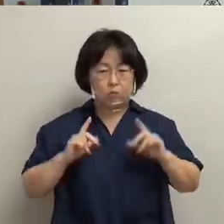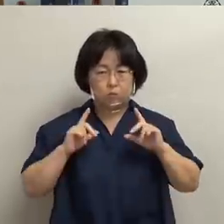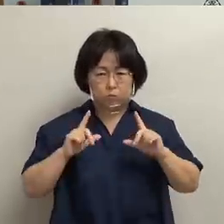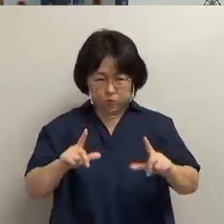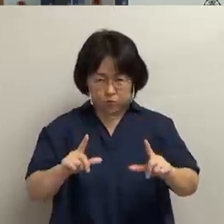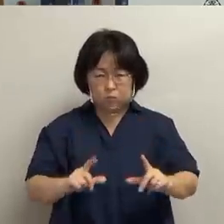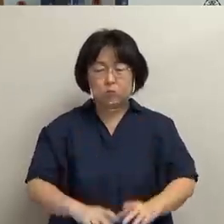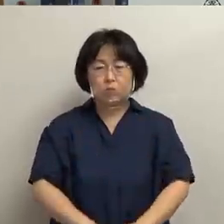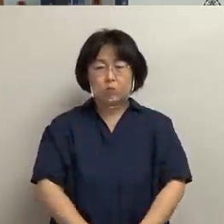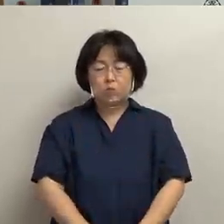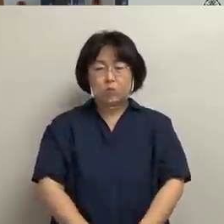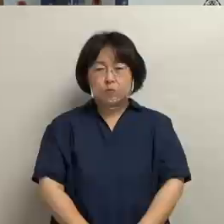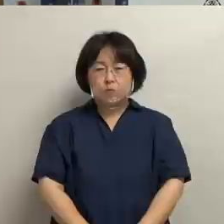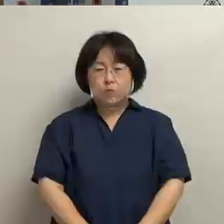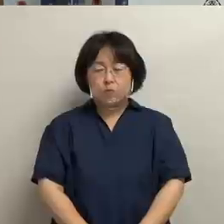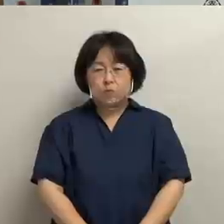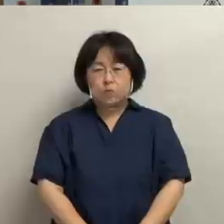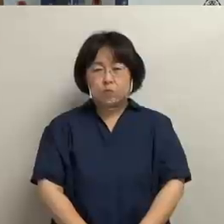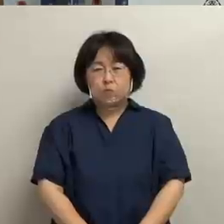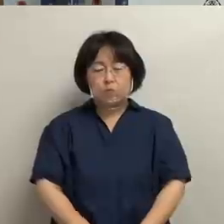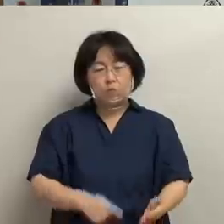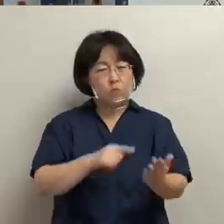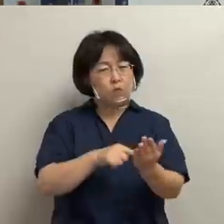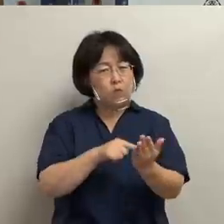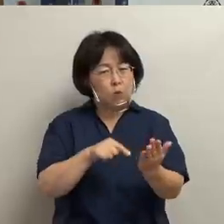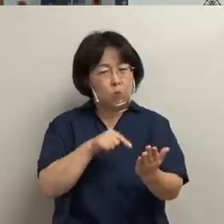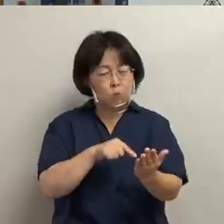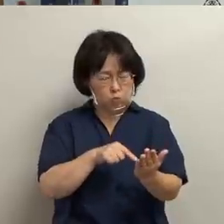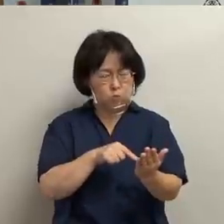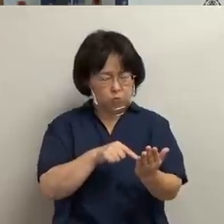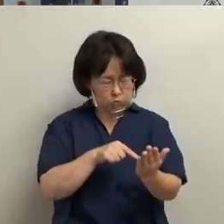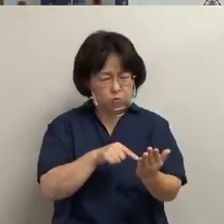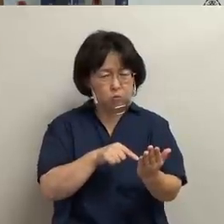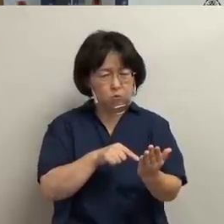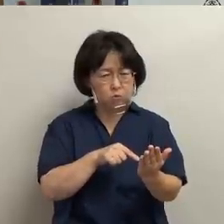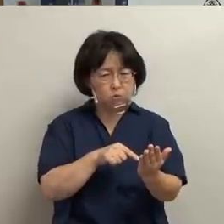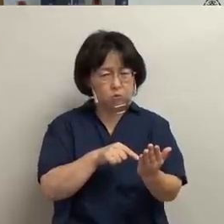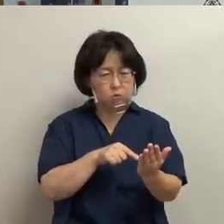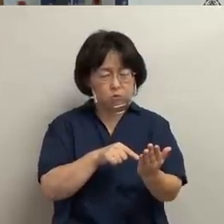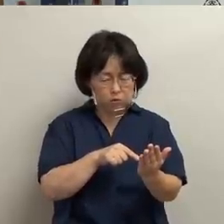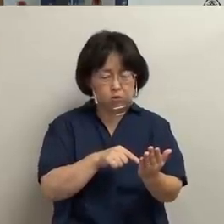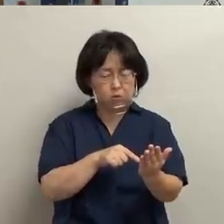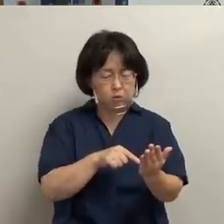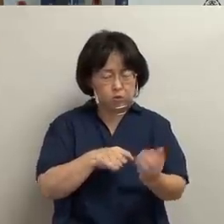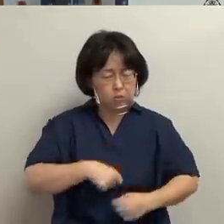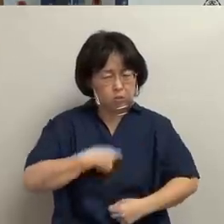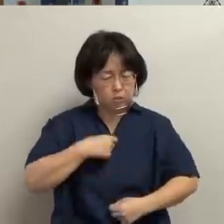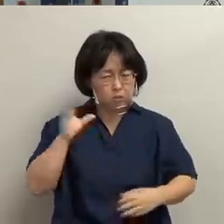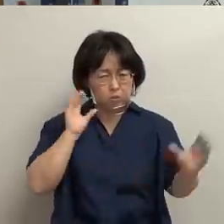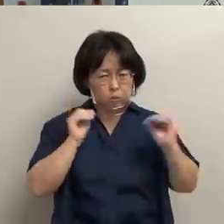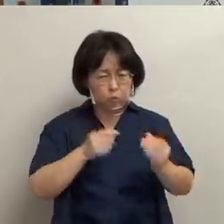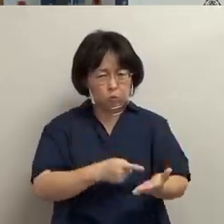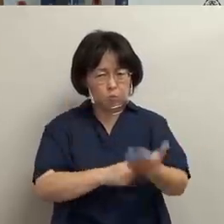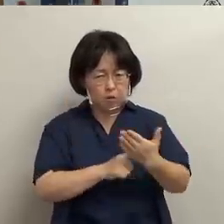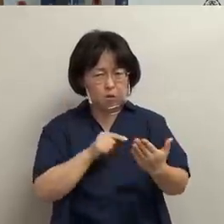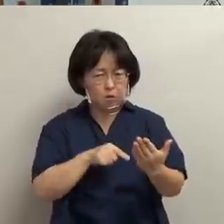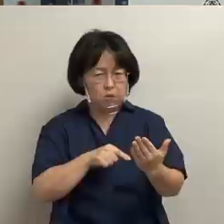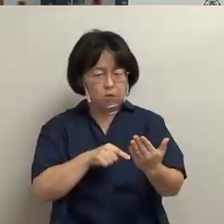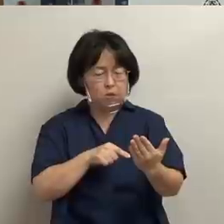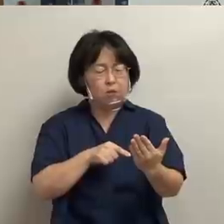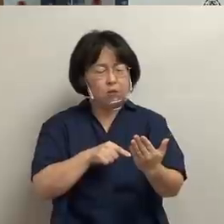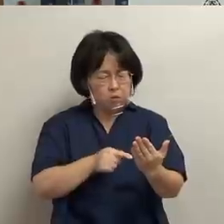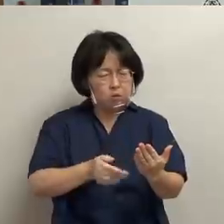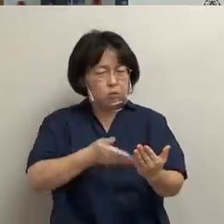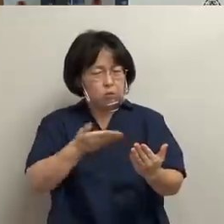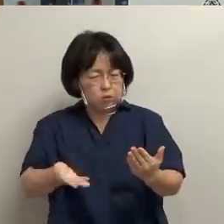のまスマホの画面はそういうものをですねぜひあの入れた上であの覚え要領応募フォームを